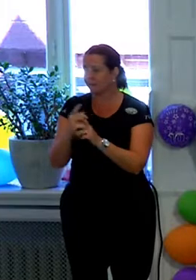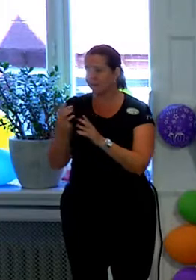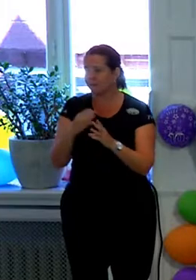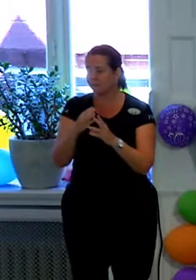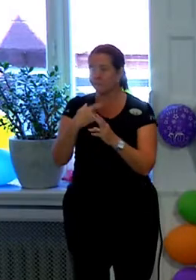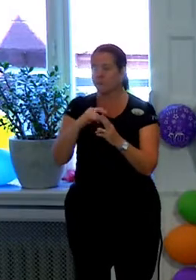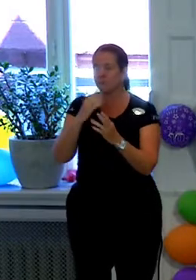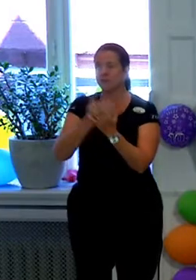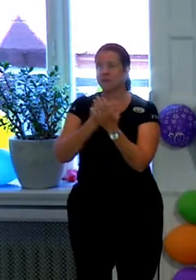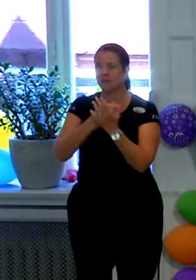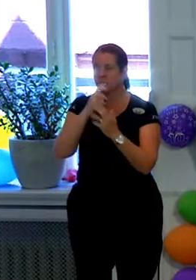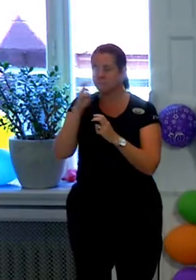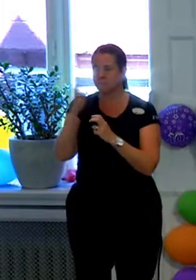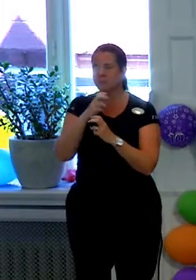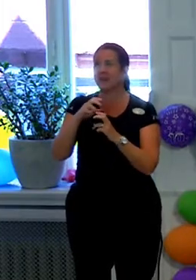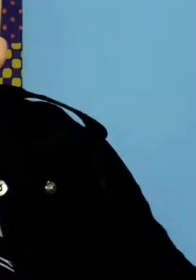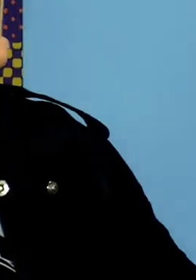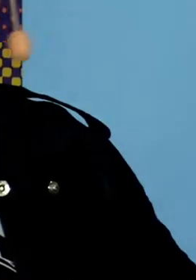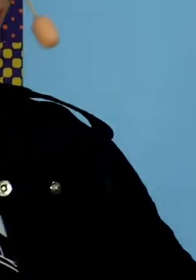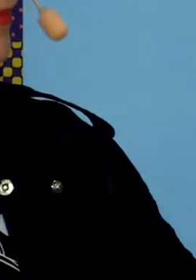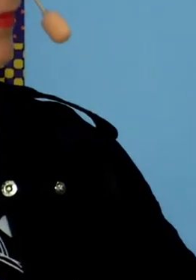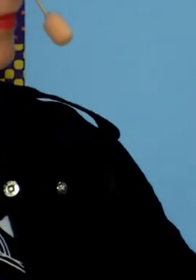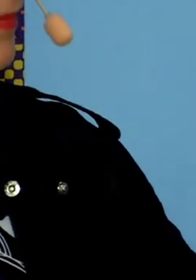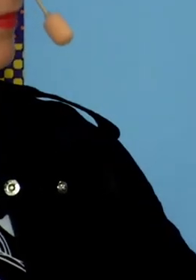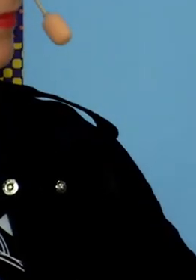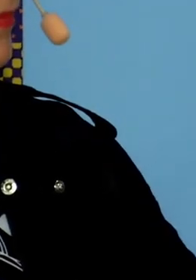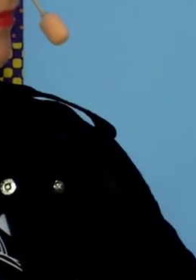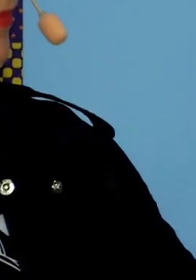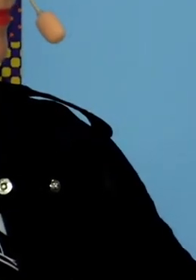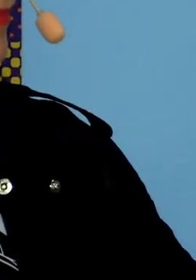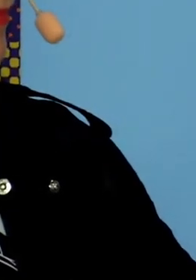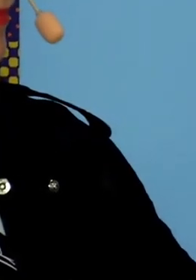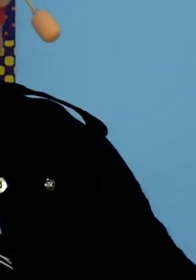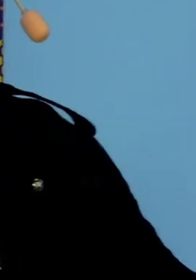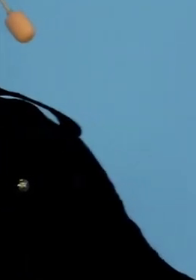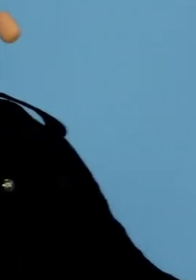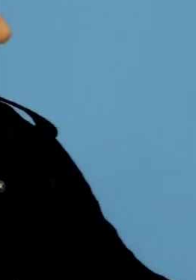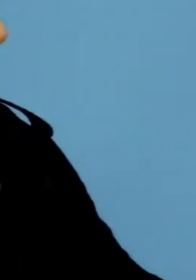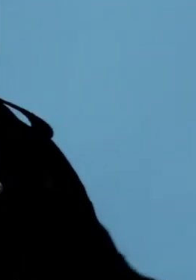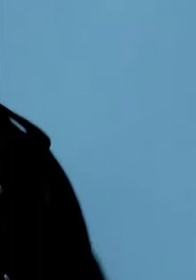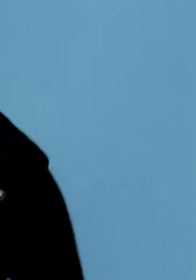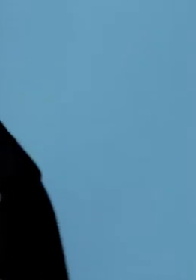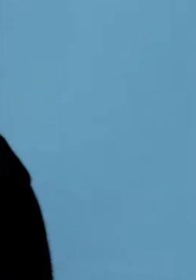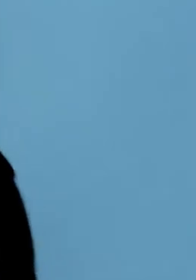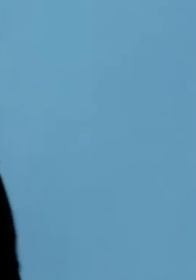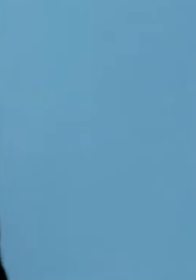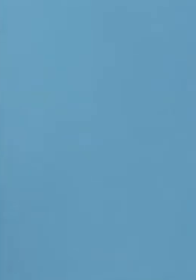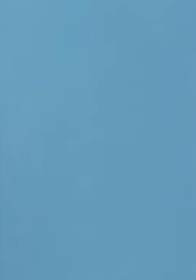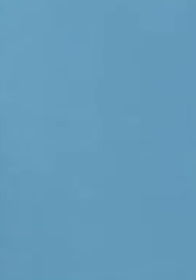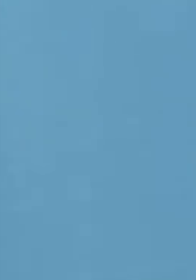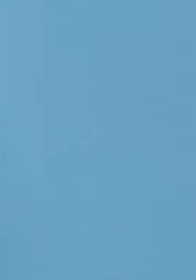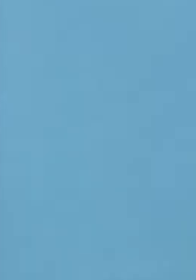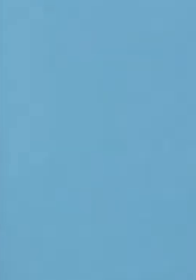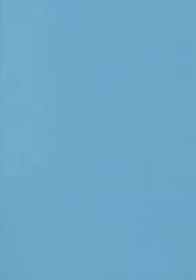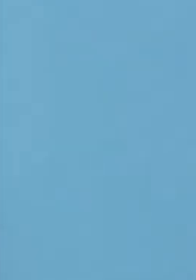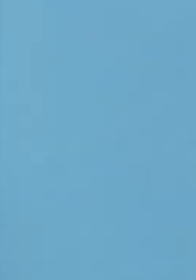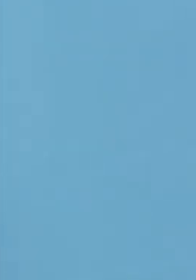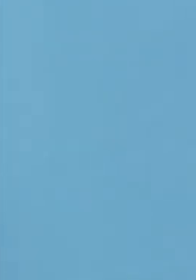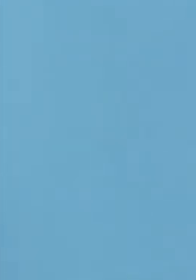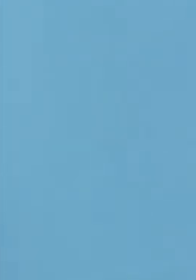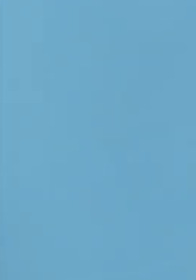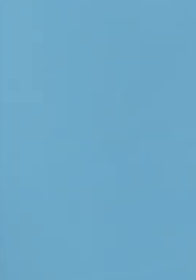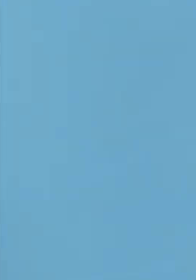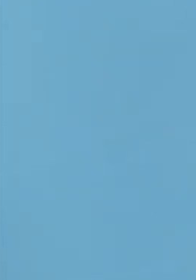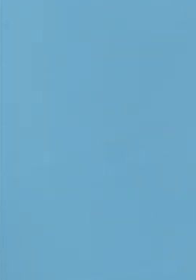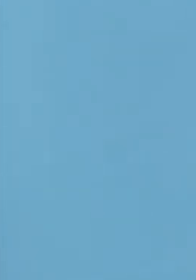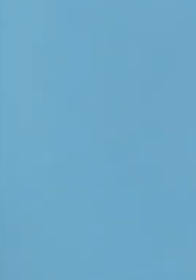perspektiv. När man har ett hela resan-perspektivet, du ska kunna ta det från dörr till dörr och resa hållbart. Och det är en fråga som också diskuteras i Europaparlamentet utifrån